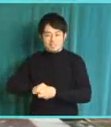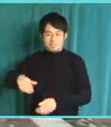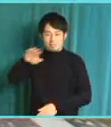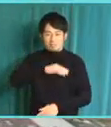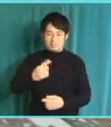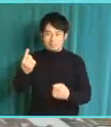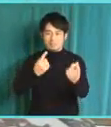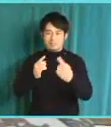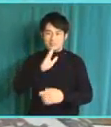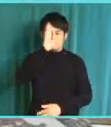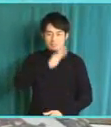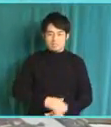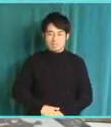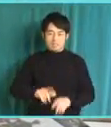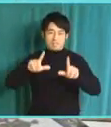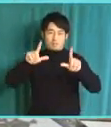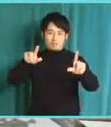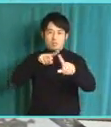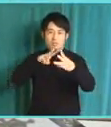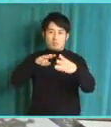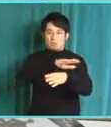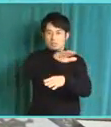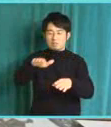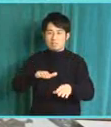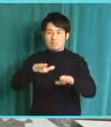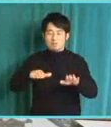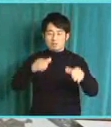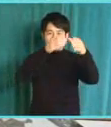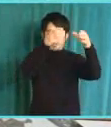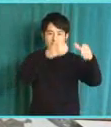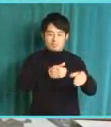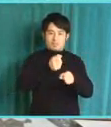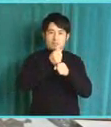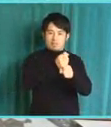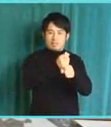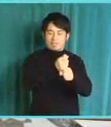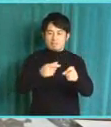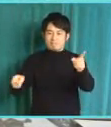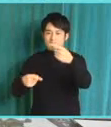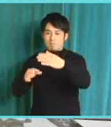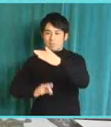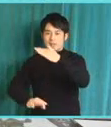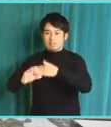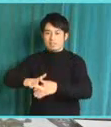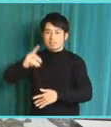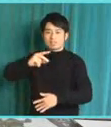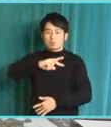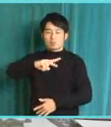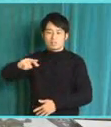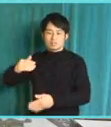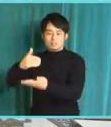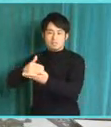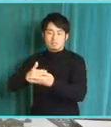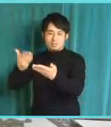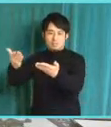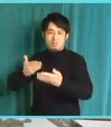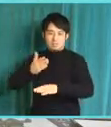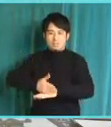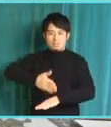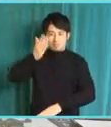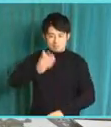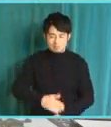広報小田原、今回は除夜の鐘、そして元旦初泳ぎについてお話を伺いました。ありがとうございました。 ありがとうござい